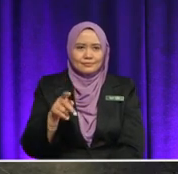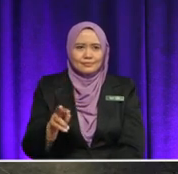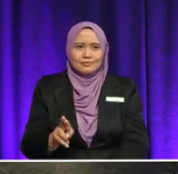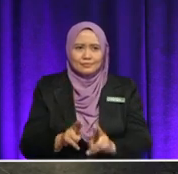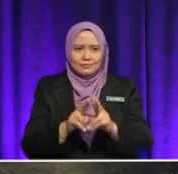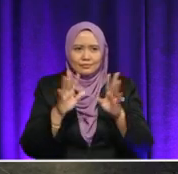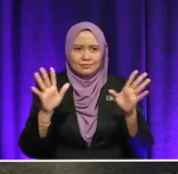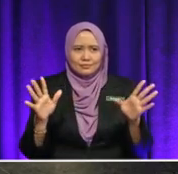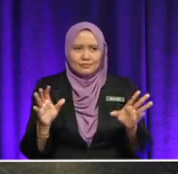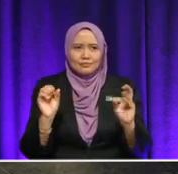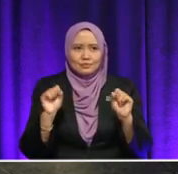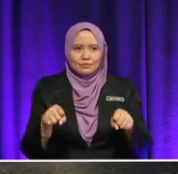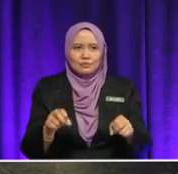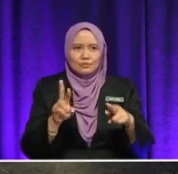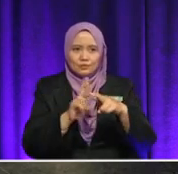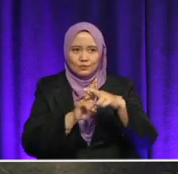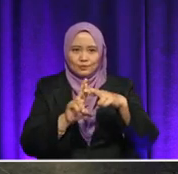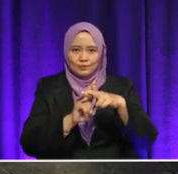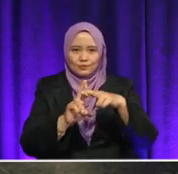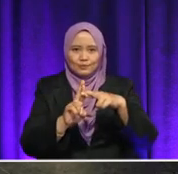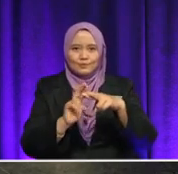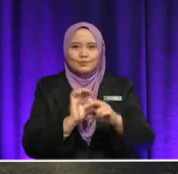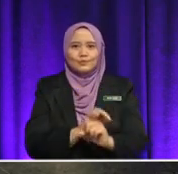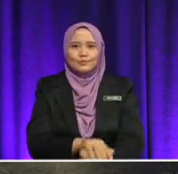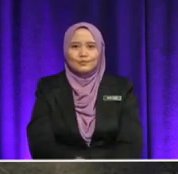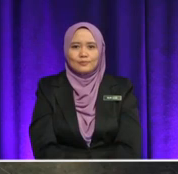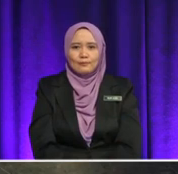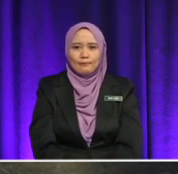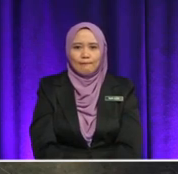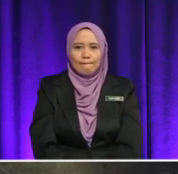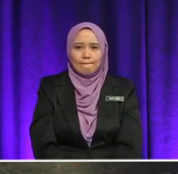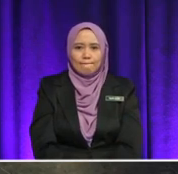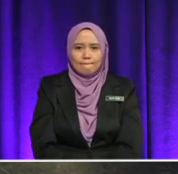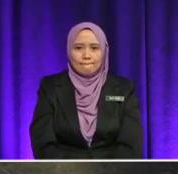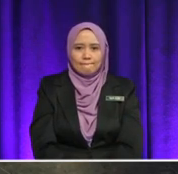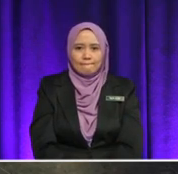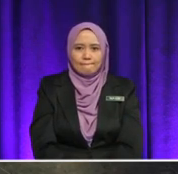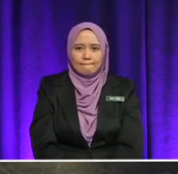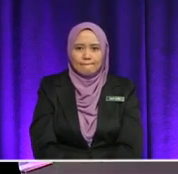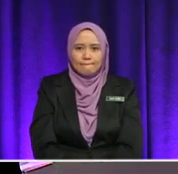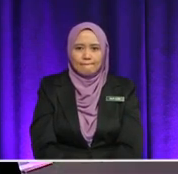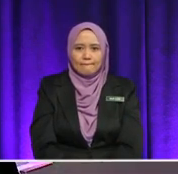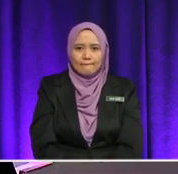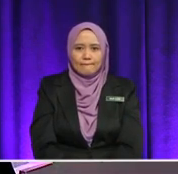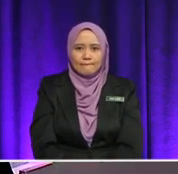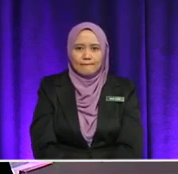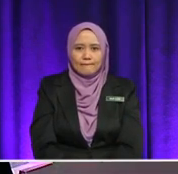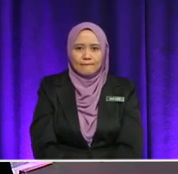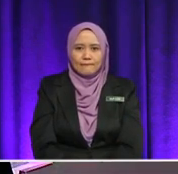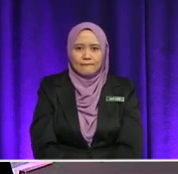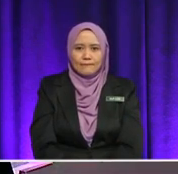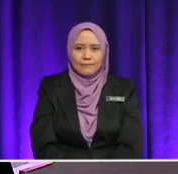diberikan rumusan Sepanjang Kita belajar kali ini kan sebelum saya rumuskan Saya minta murid saya